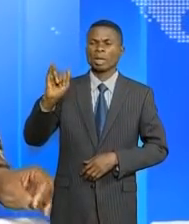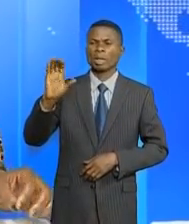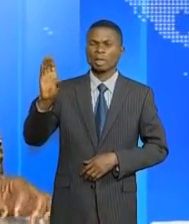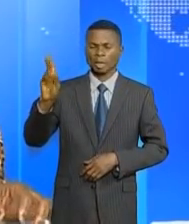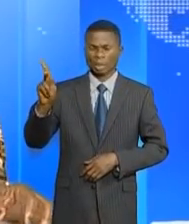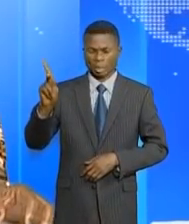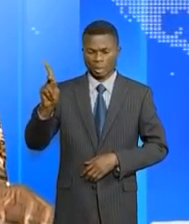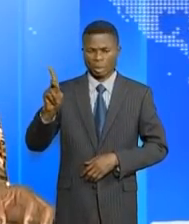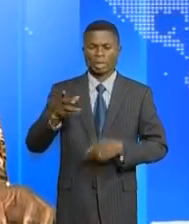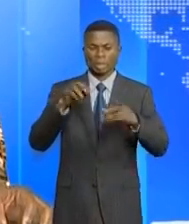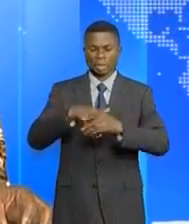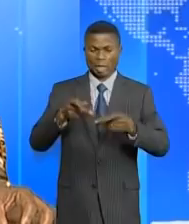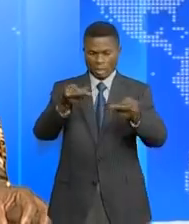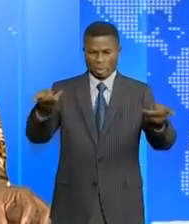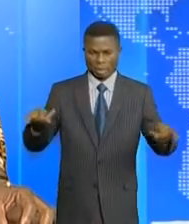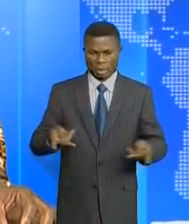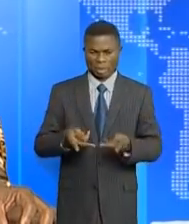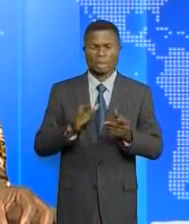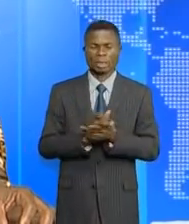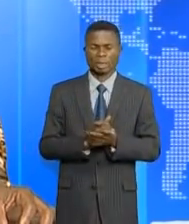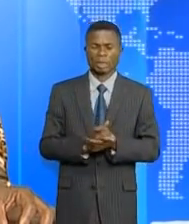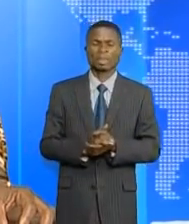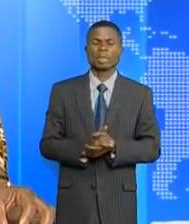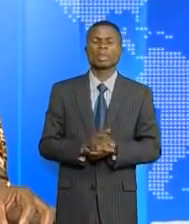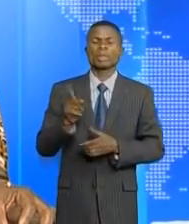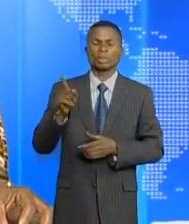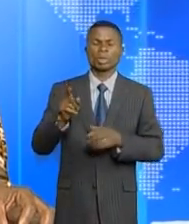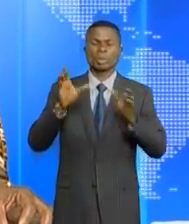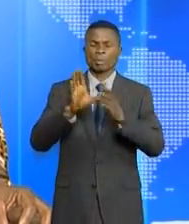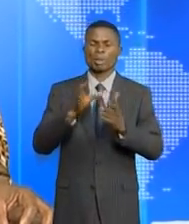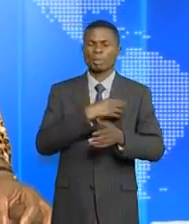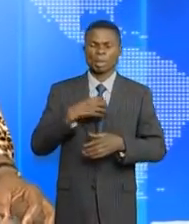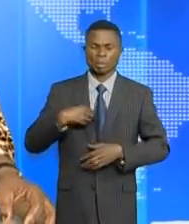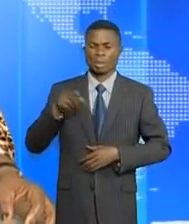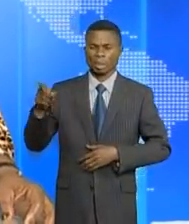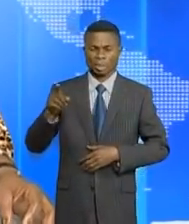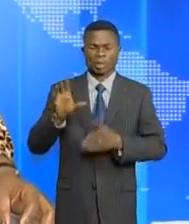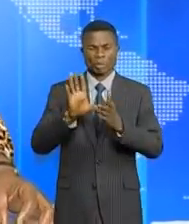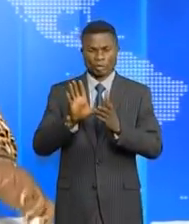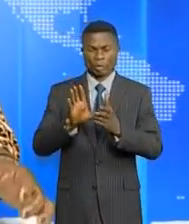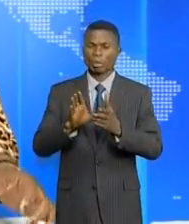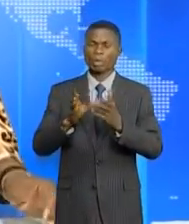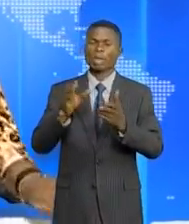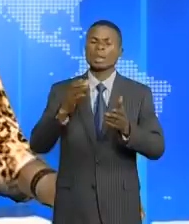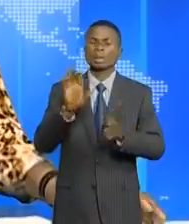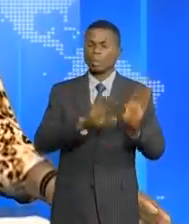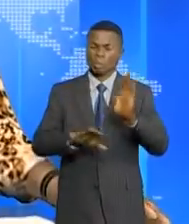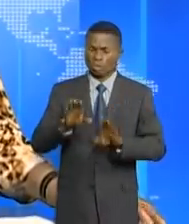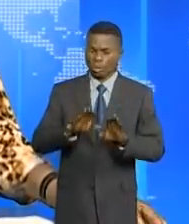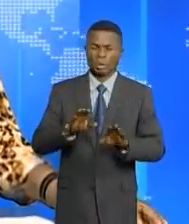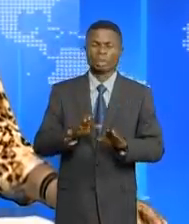à l'enceinte de la RTNT sur l'esplanade du studio Maman Nguebi. Retour en image de ce moment fort dans